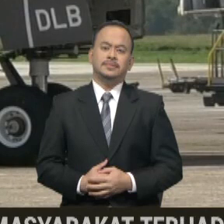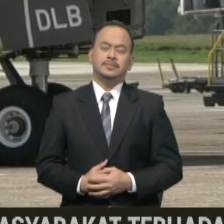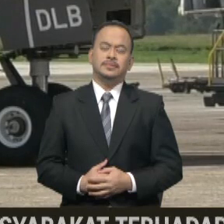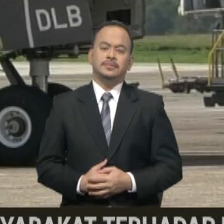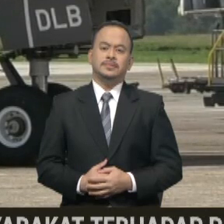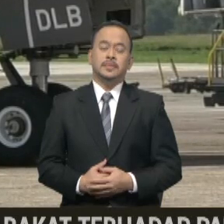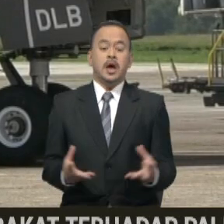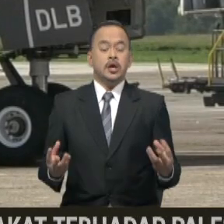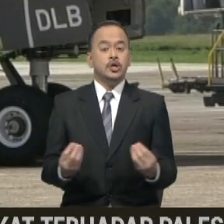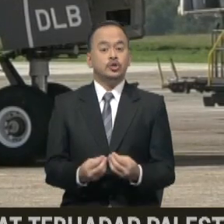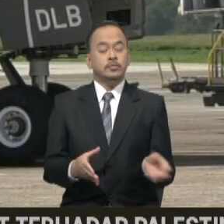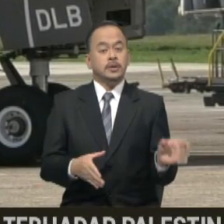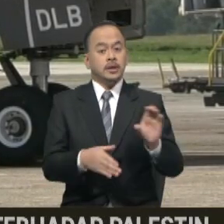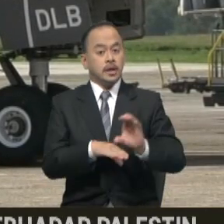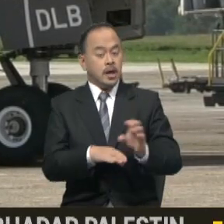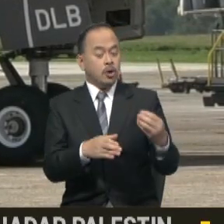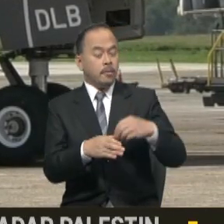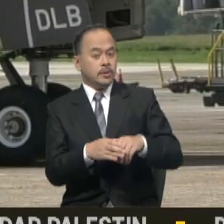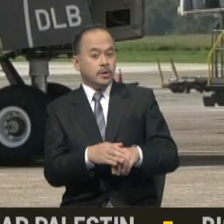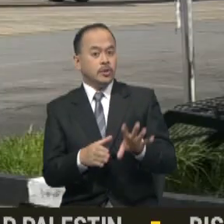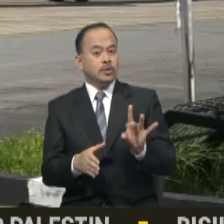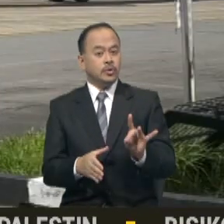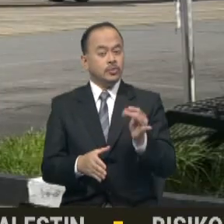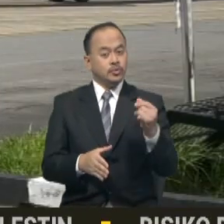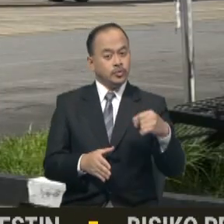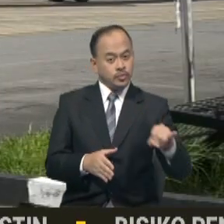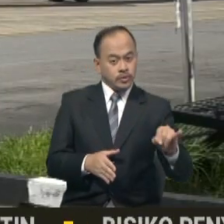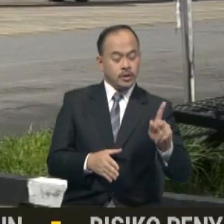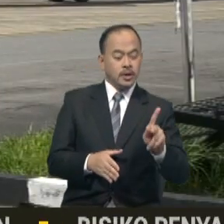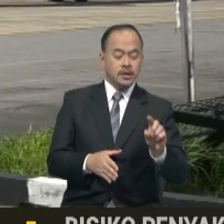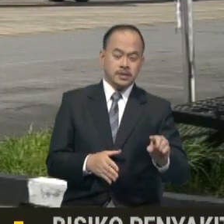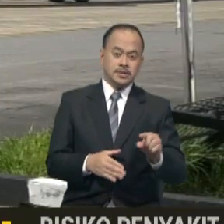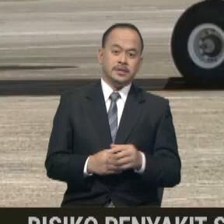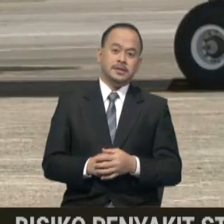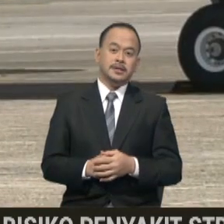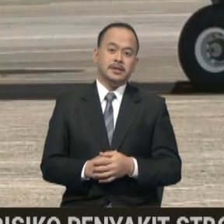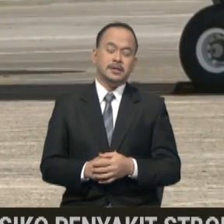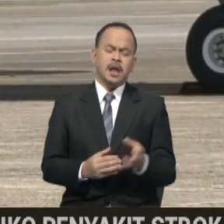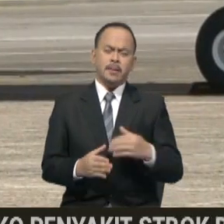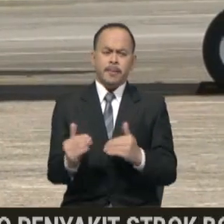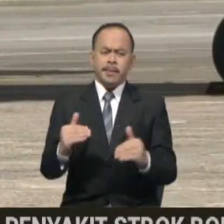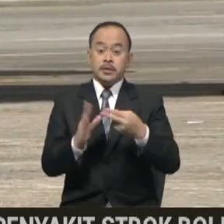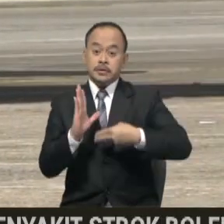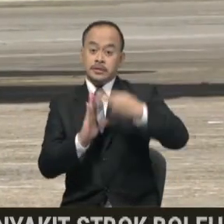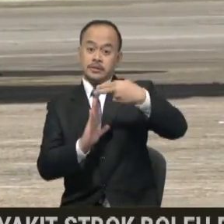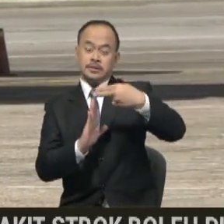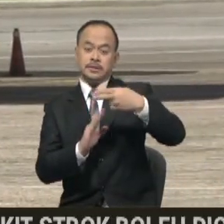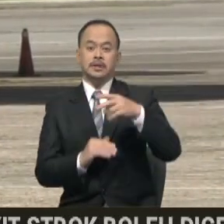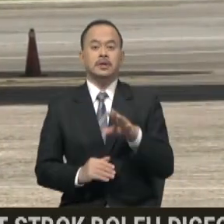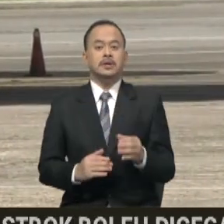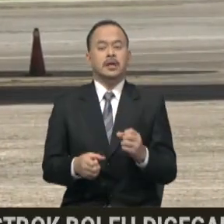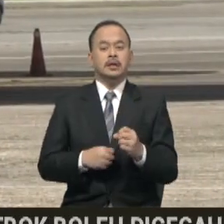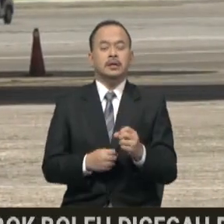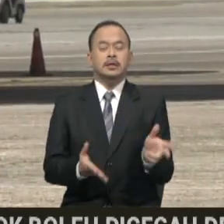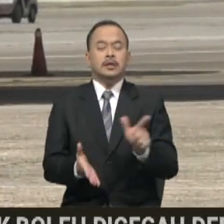Jumlah purata kargo masuk pula dicatatkan lebih 7,300,000 kilogram dengan paras tertinggi dicatatkan pada